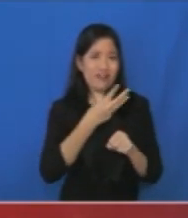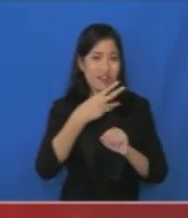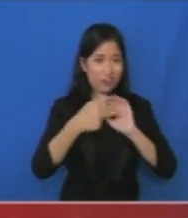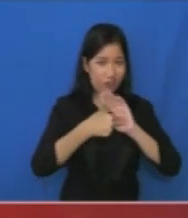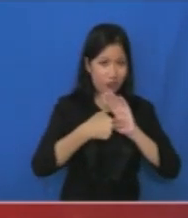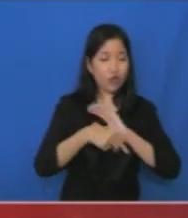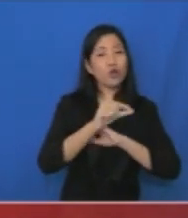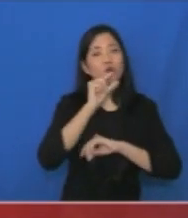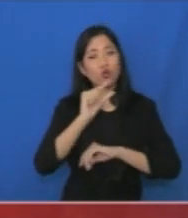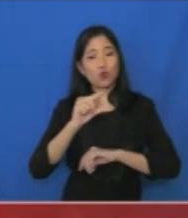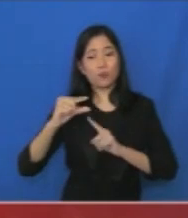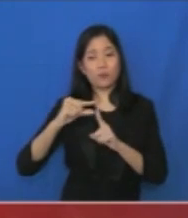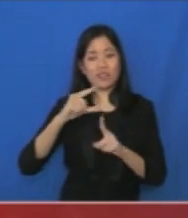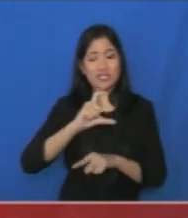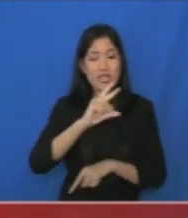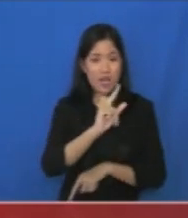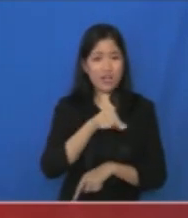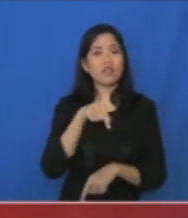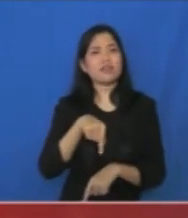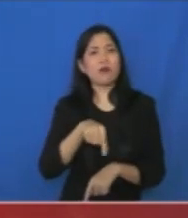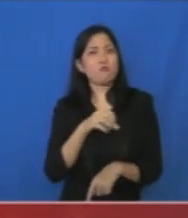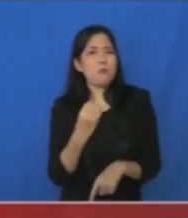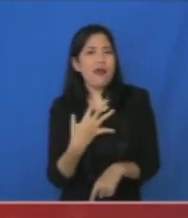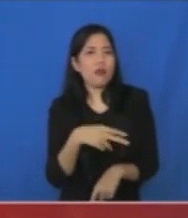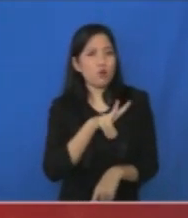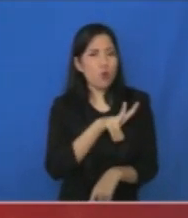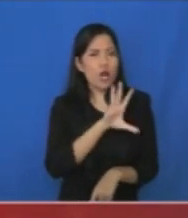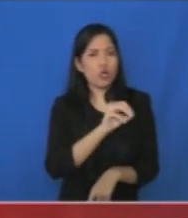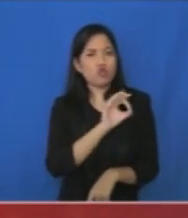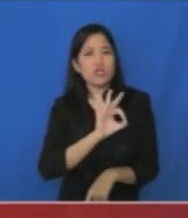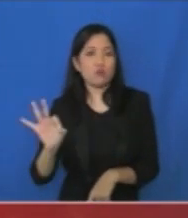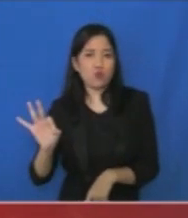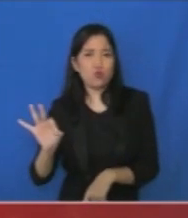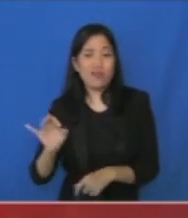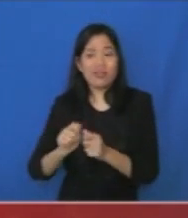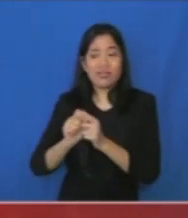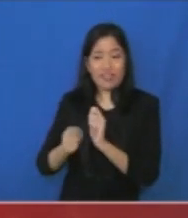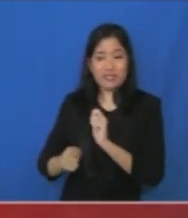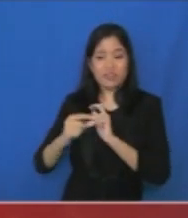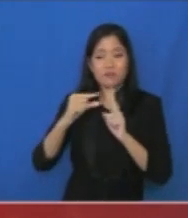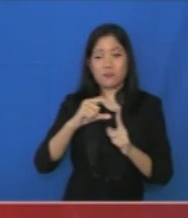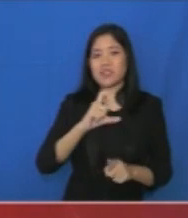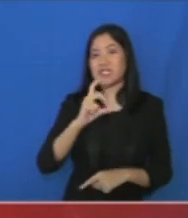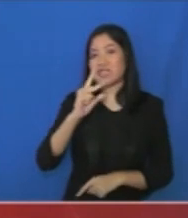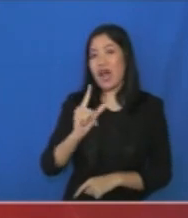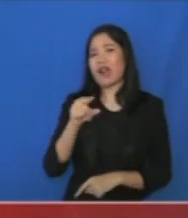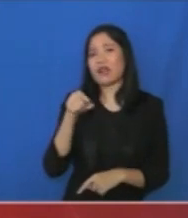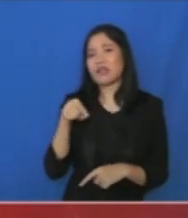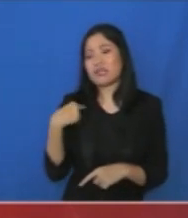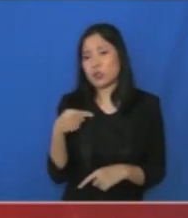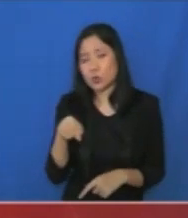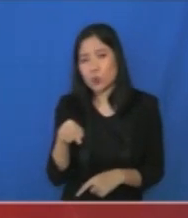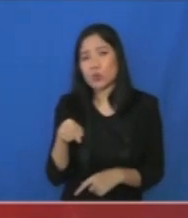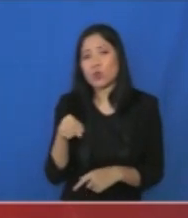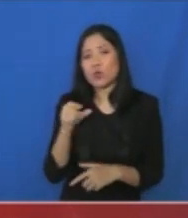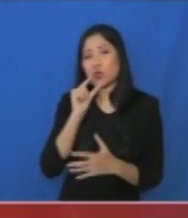sudah ada sampai dengan 200.000 tes PCR kita adalah tes untuk